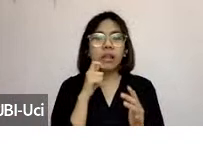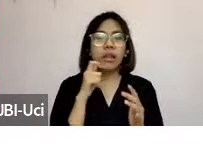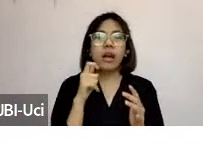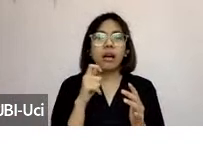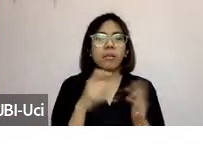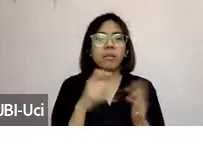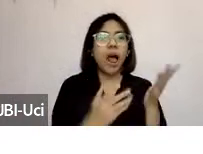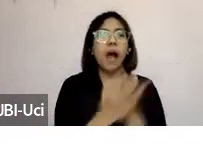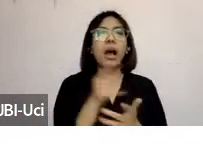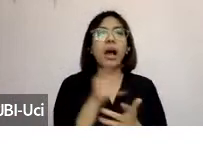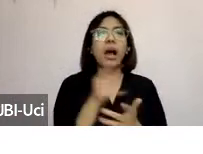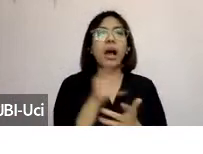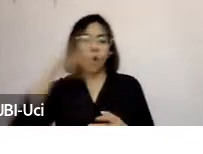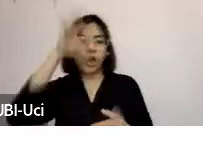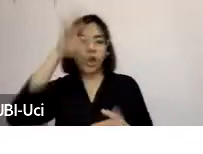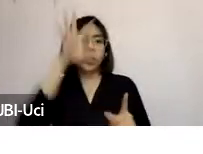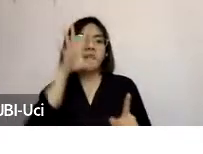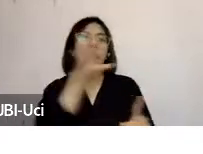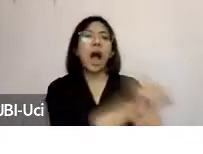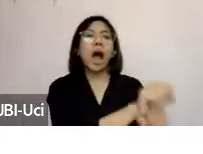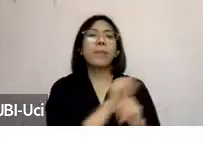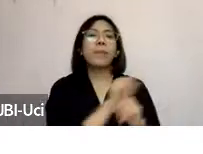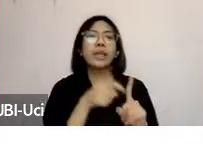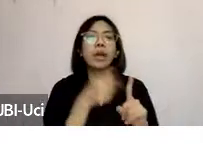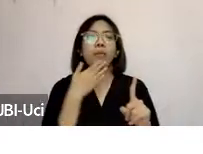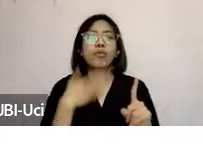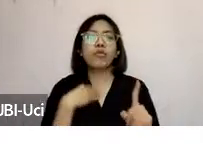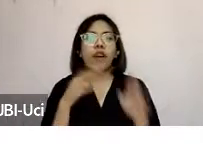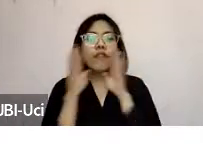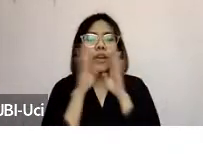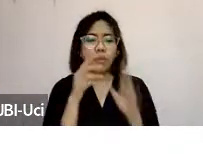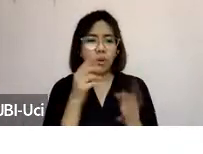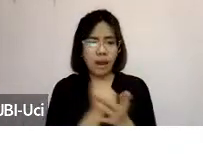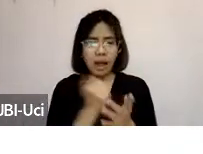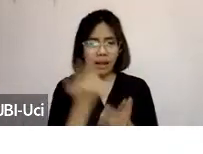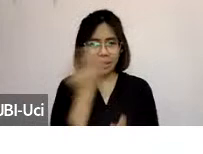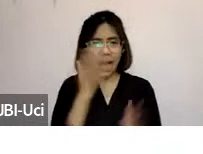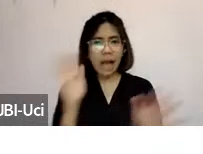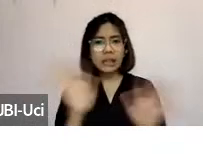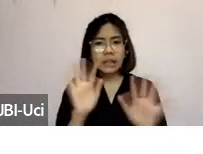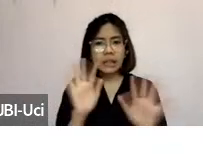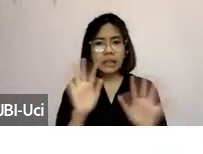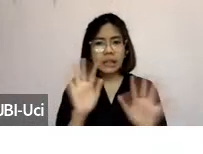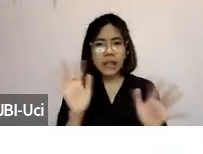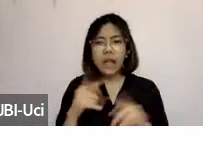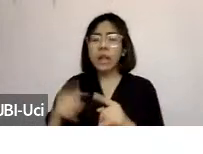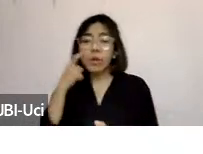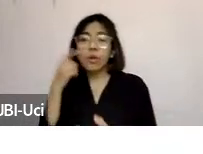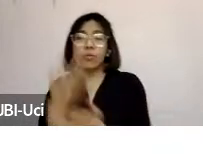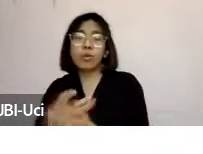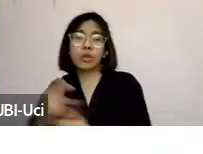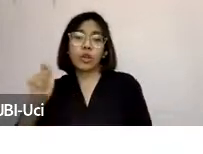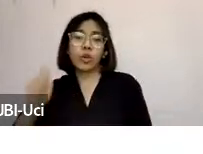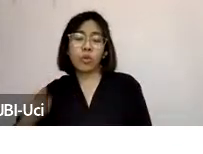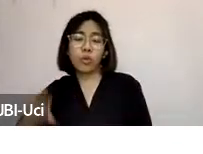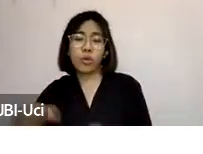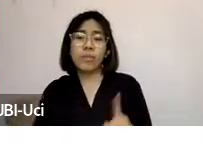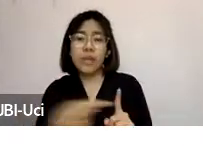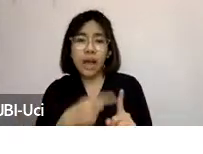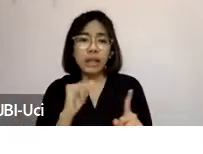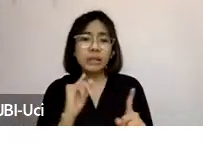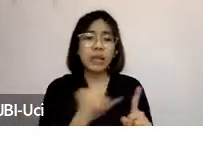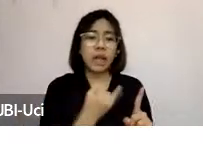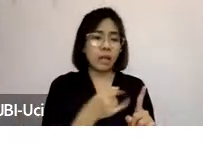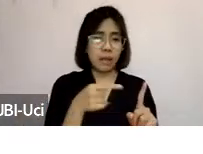tapi fakta hukumnya dianggap sengaja pada di enggak tahu ada postingan tersebut di Facebooknya